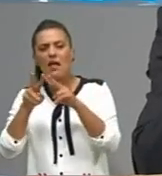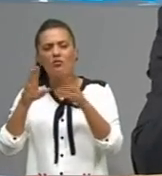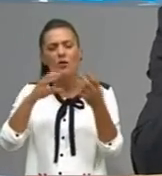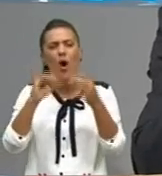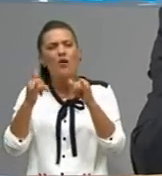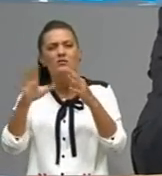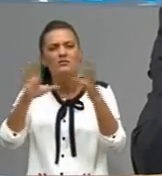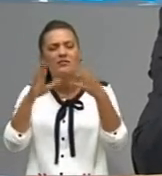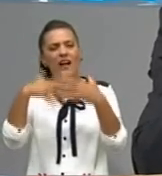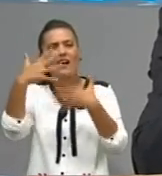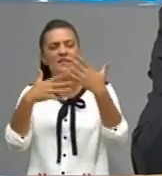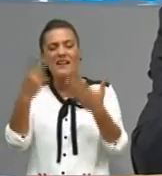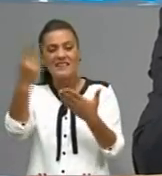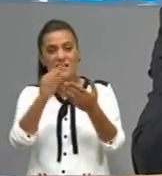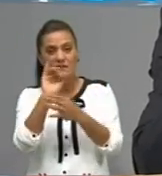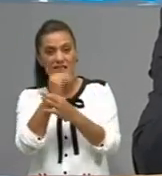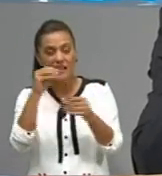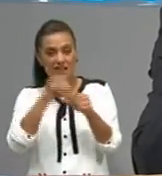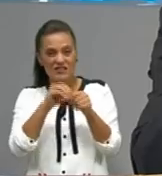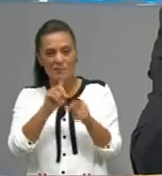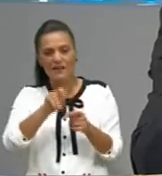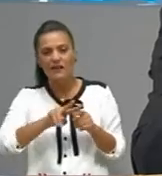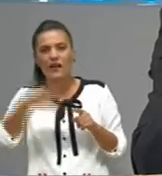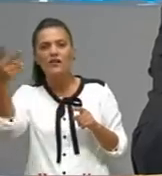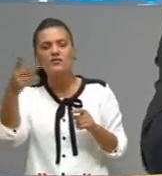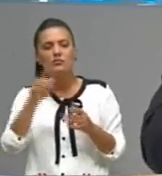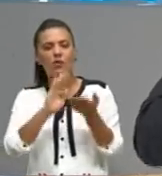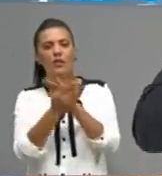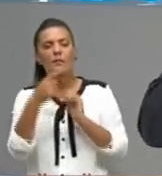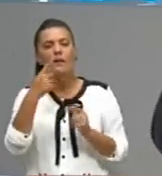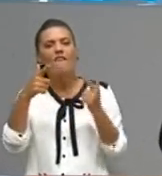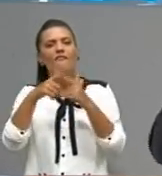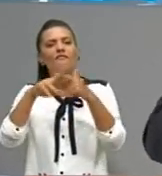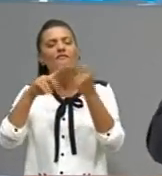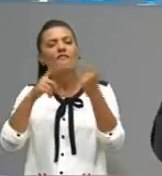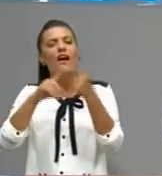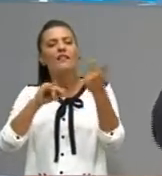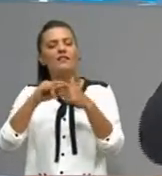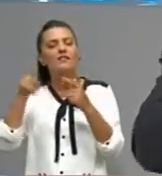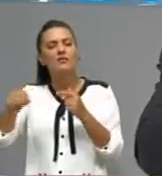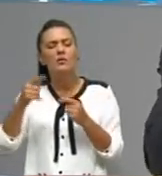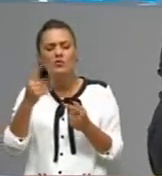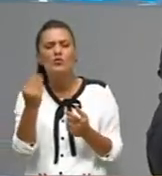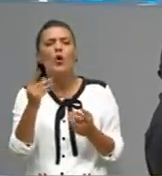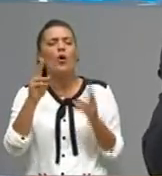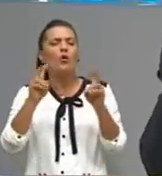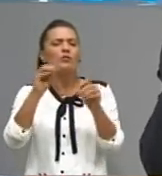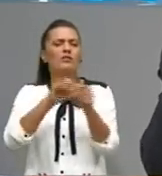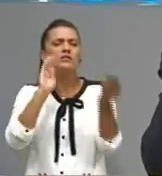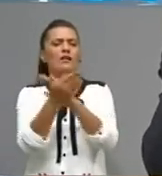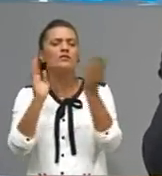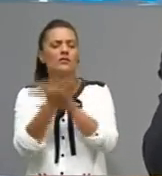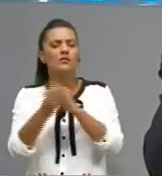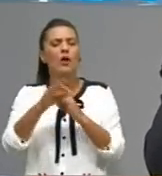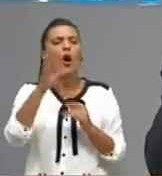şeydir. Bir resim sanatında da bir geçiş dönemini temsil ediyor. Fatih zaten birçok konuda geçiş temsil ediyor biliyorsunuz. Doğru. Orta